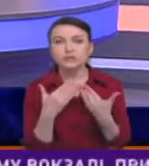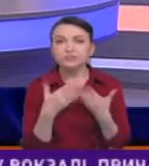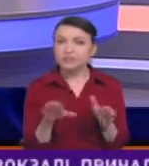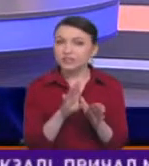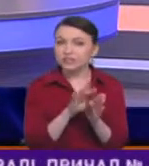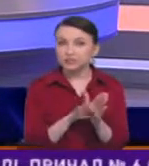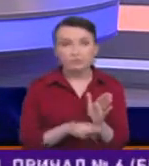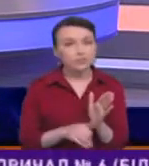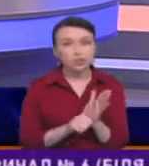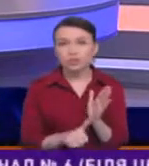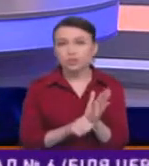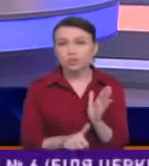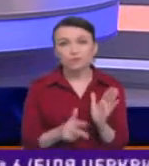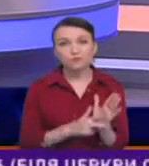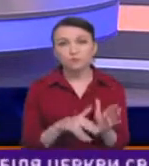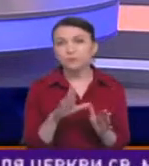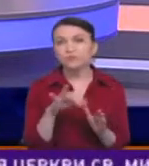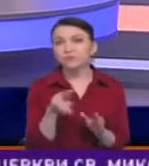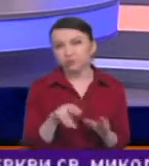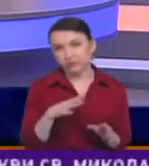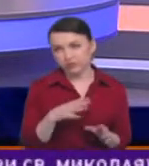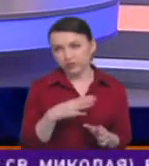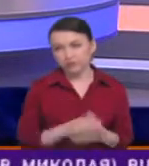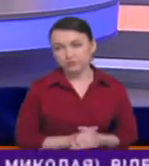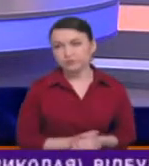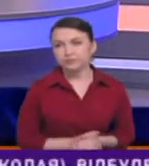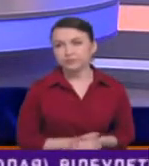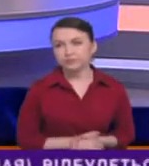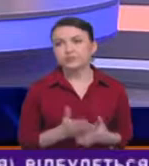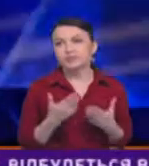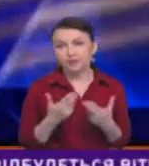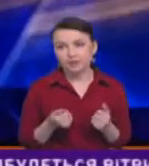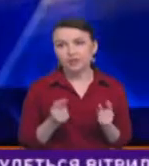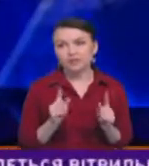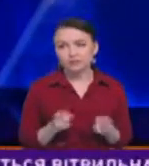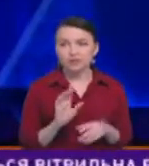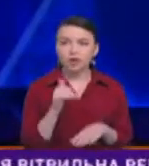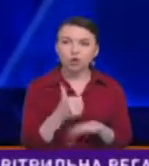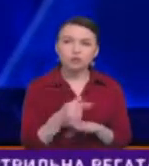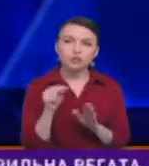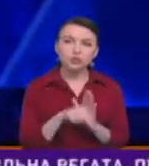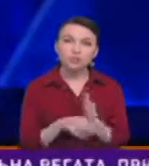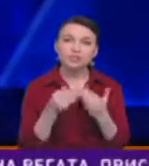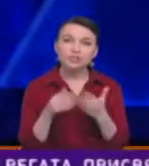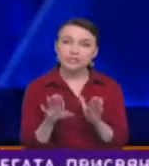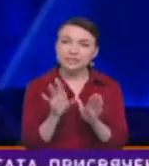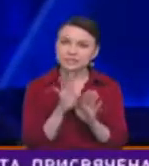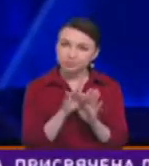до 68 видів і так надалі. Але да, дійсно, головна суть відкритих списків в тому,